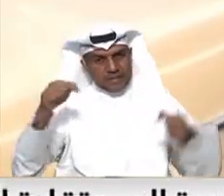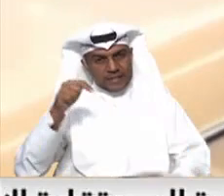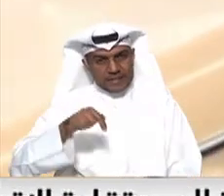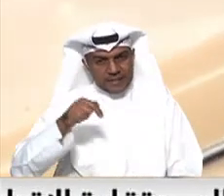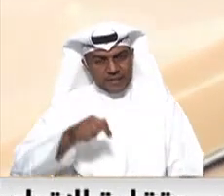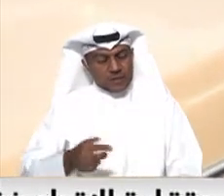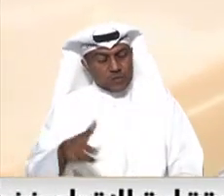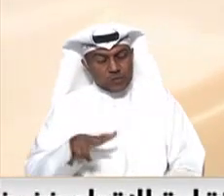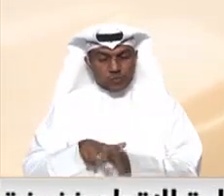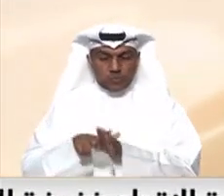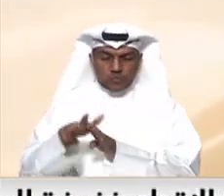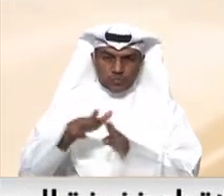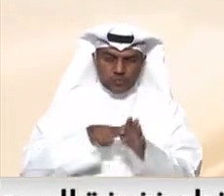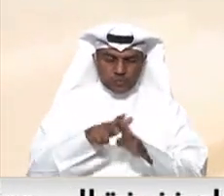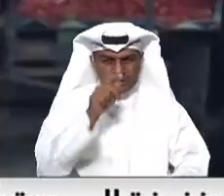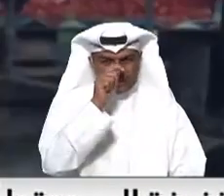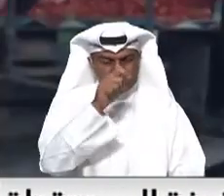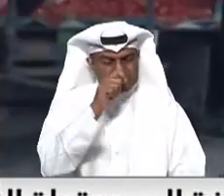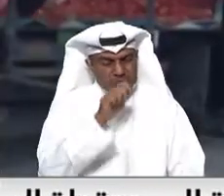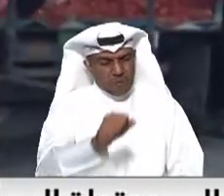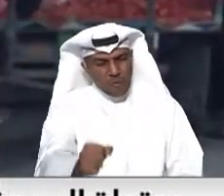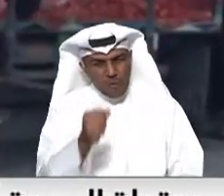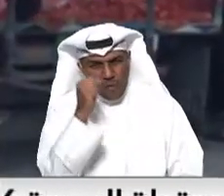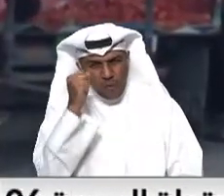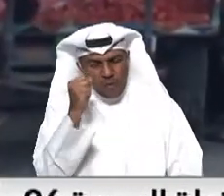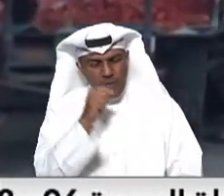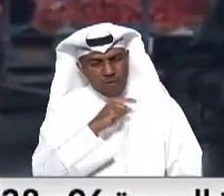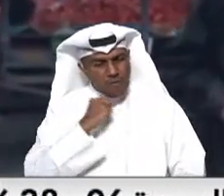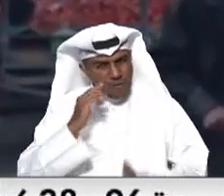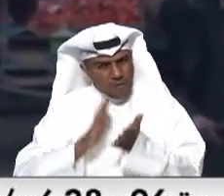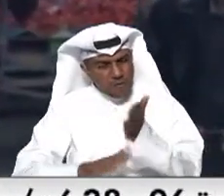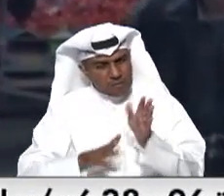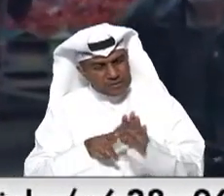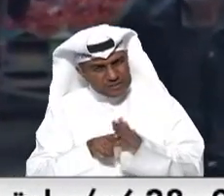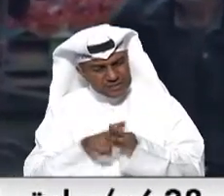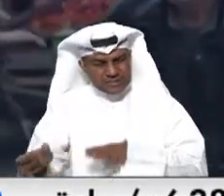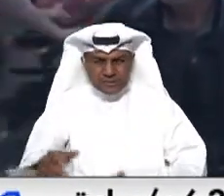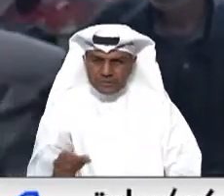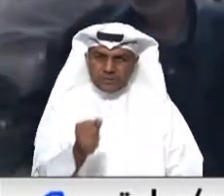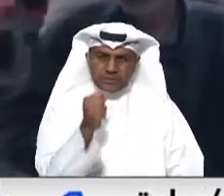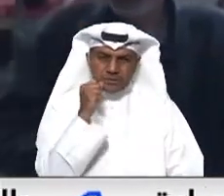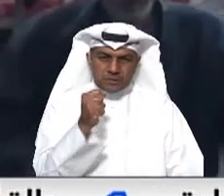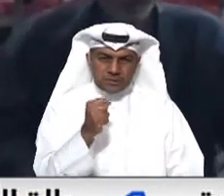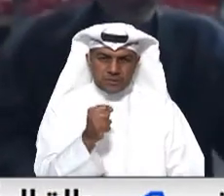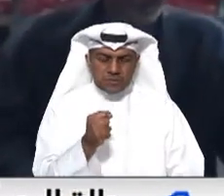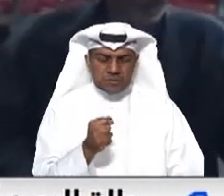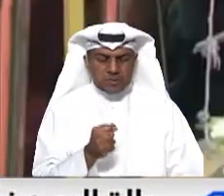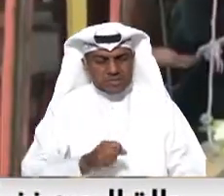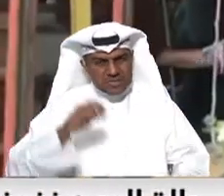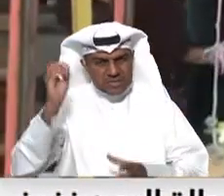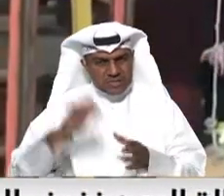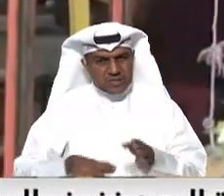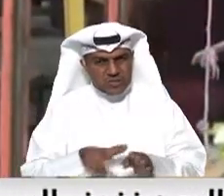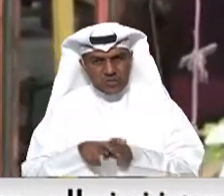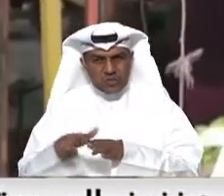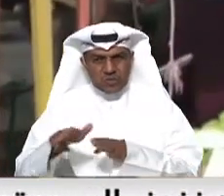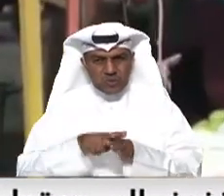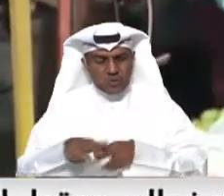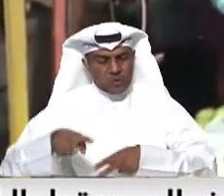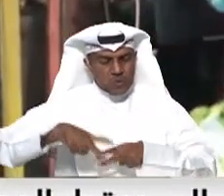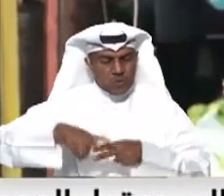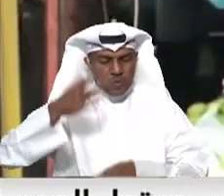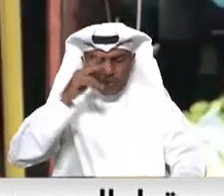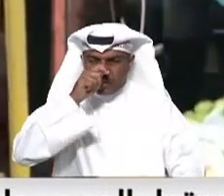أبشع الجرائم والمجازر التي ارتكبت بحقهم، وكذلك جريمة التجويع التي مارسها